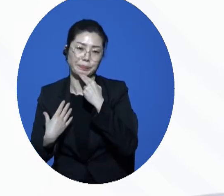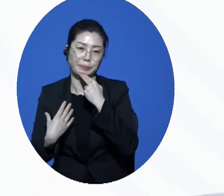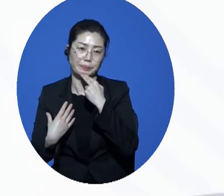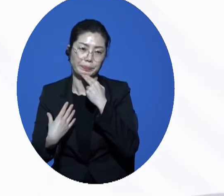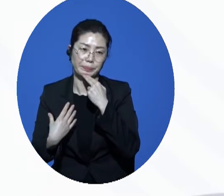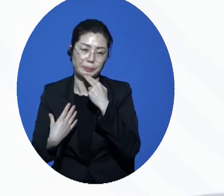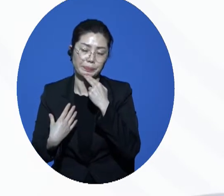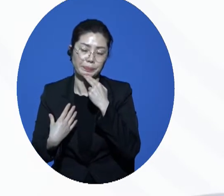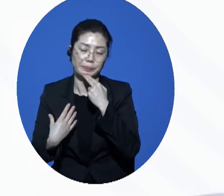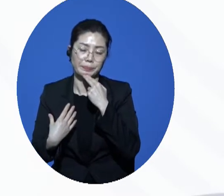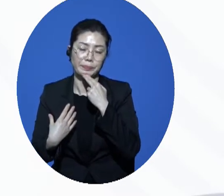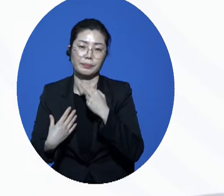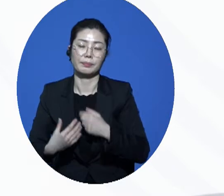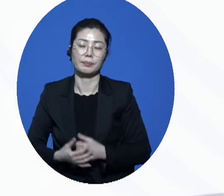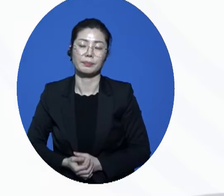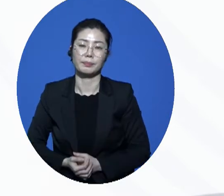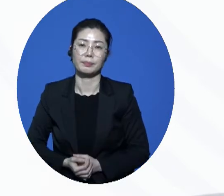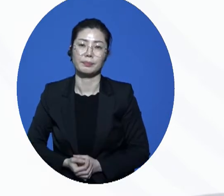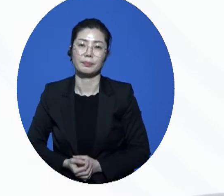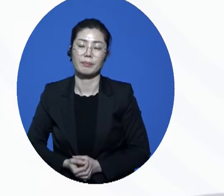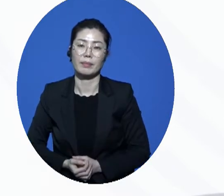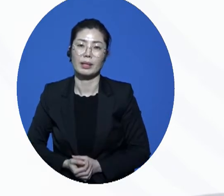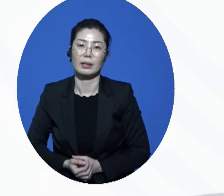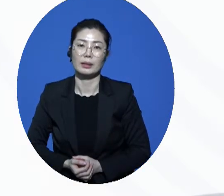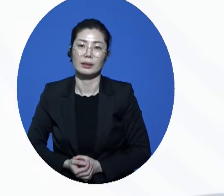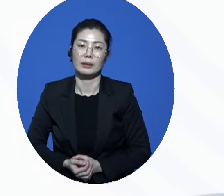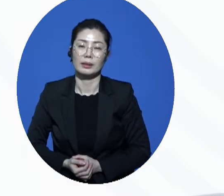여기서는 증언들이 많이 들어오지 않았기 때문입니다.